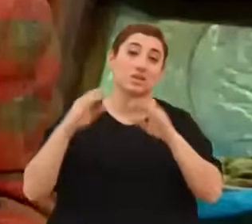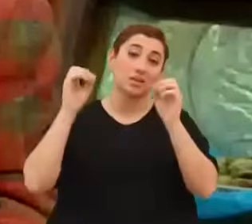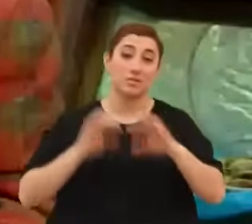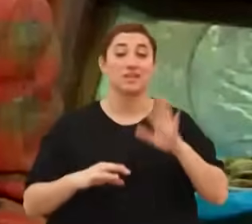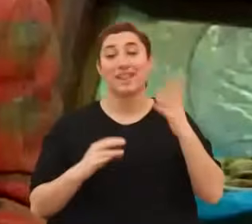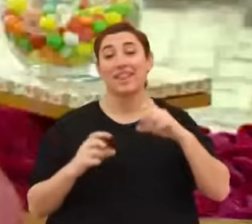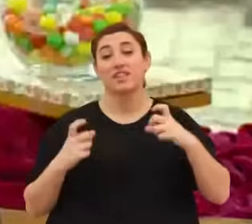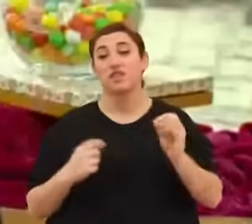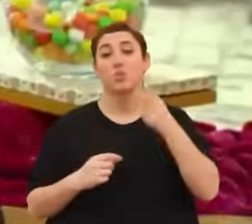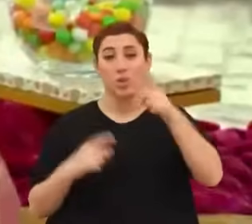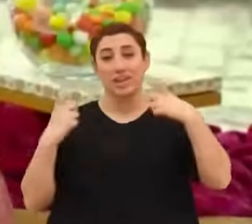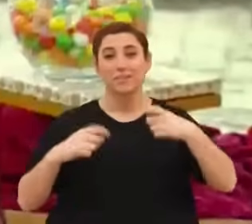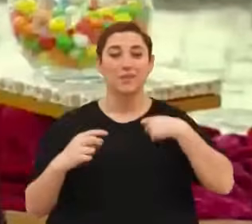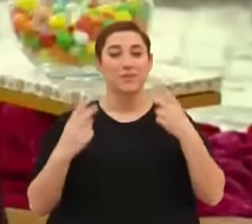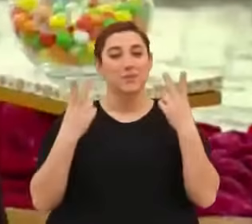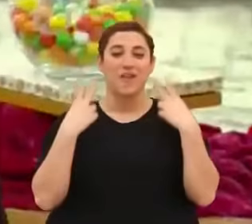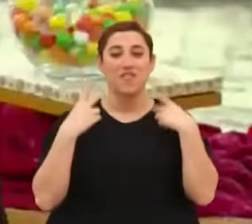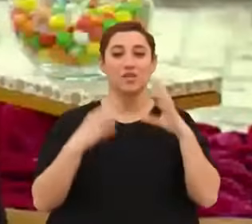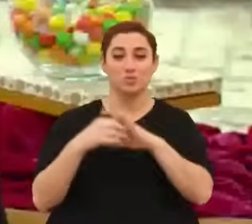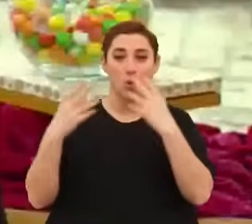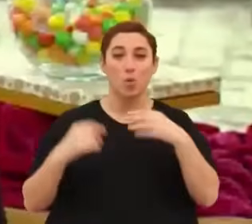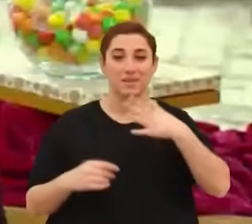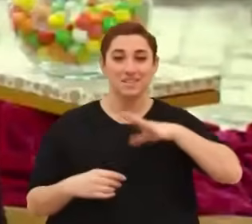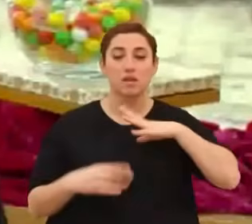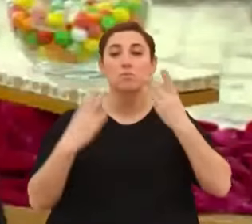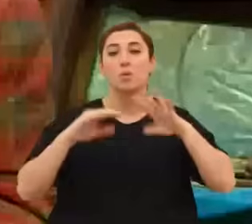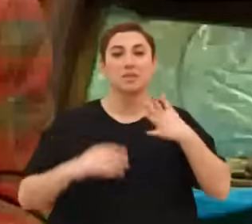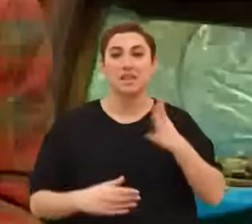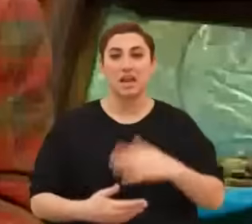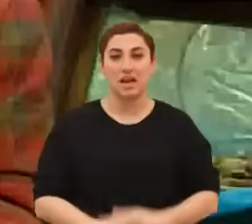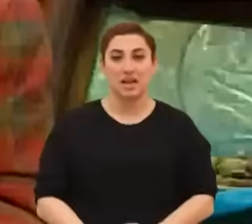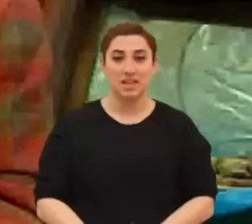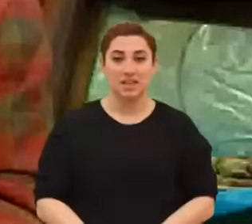bırakırsın nereden ya onun gibi biz de süslü cümleler kuralım dedik ama olmadı herhalde ha.